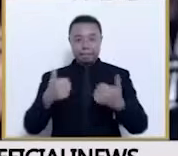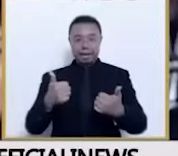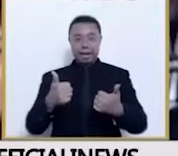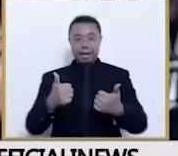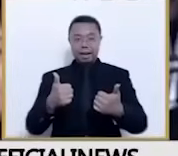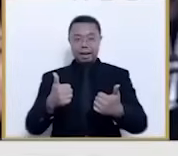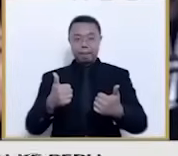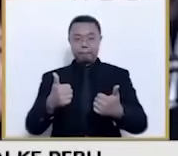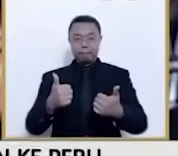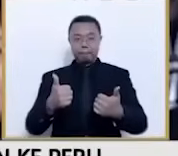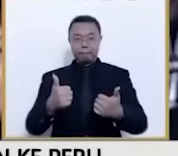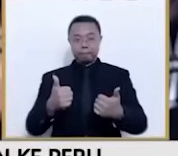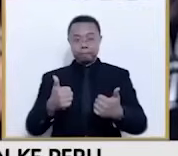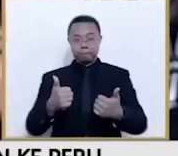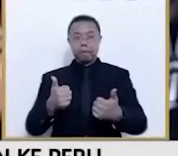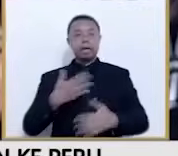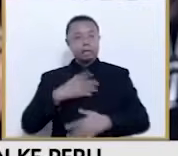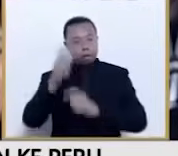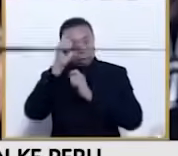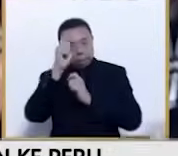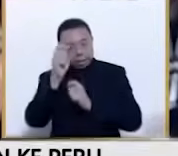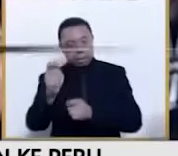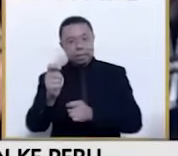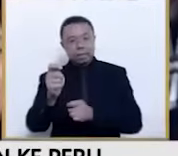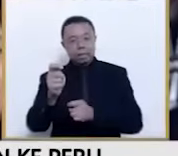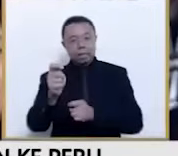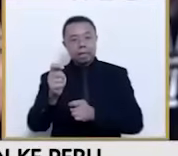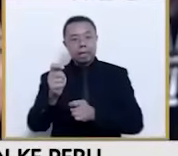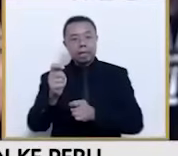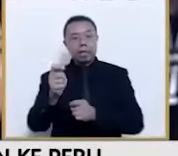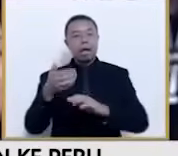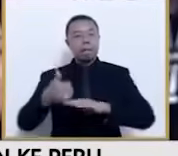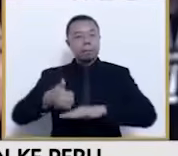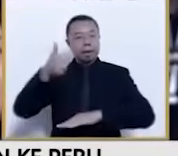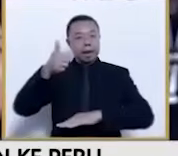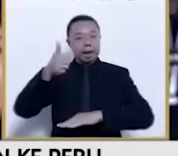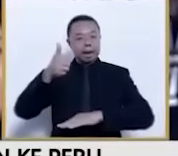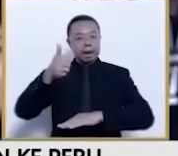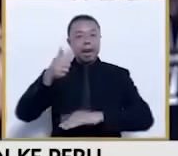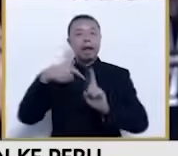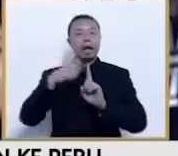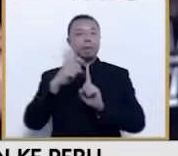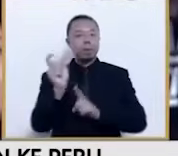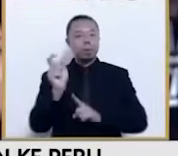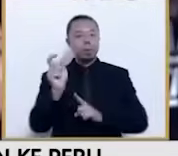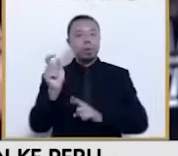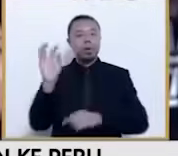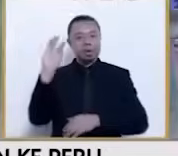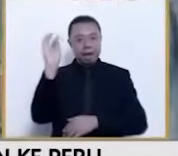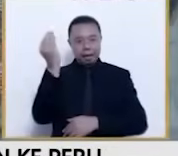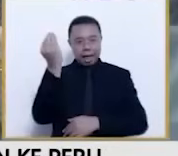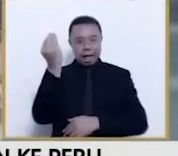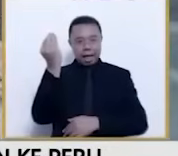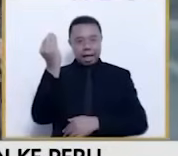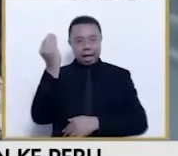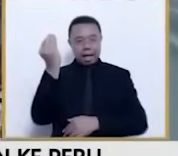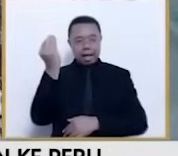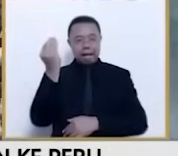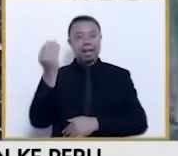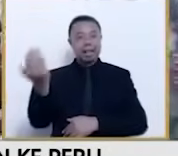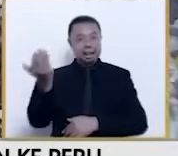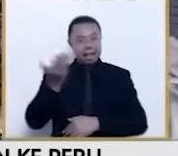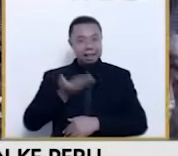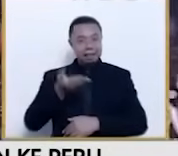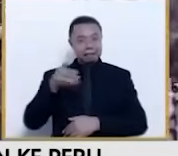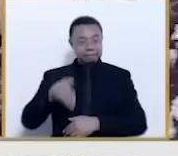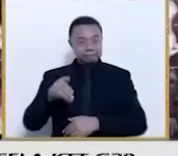kebajikan. Yang terhormat pimpinan KPU Provinsi DKI Jakarta yang hadir